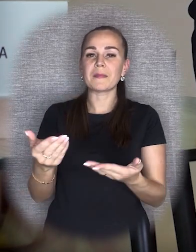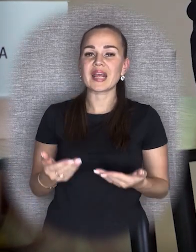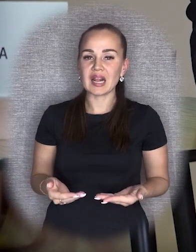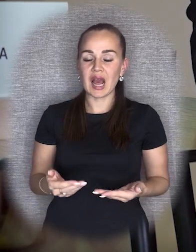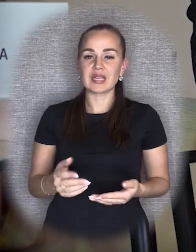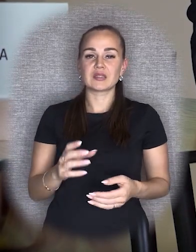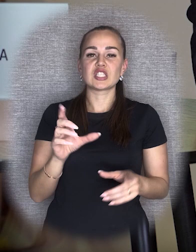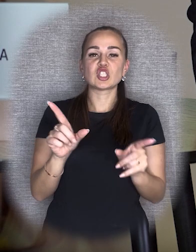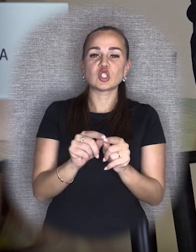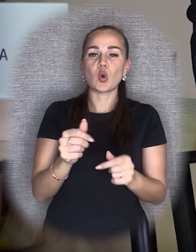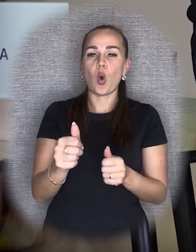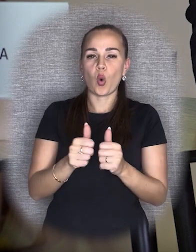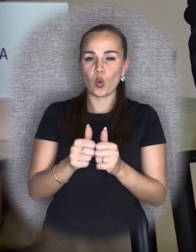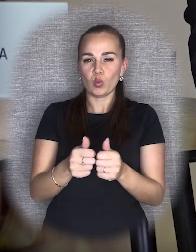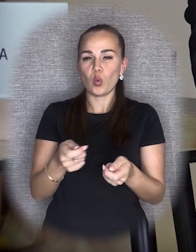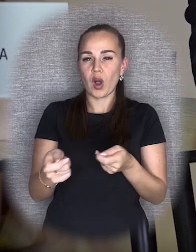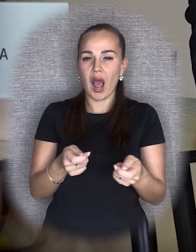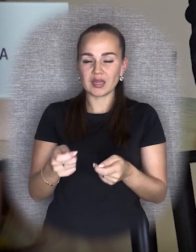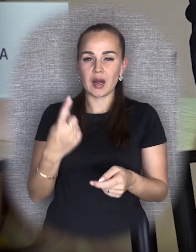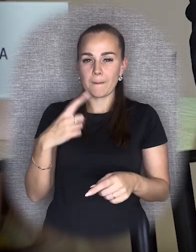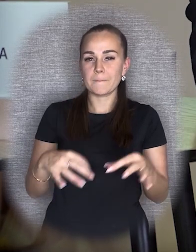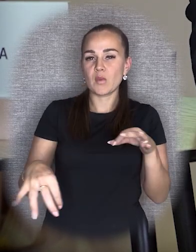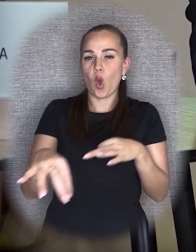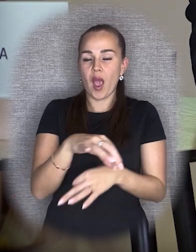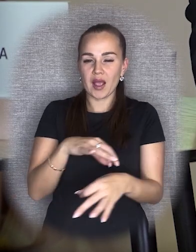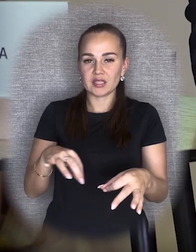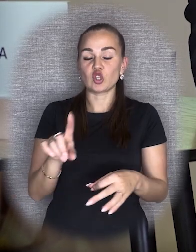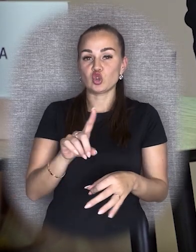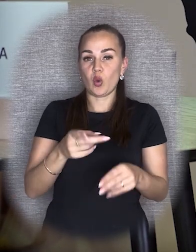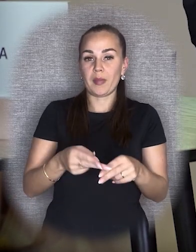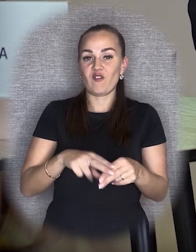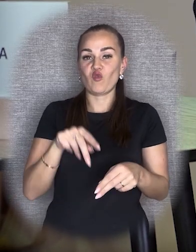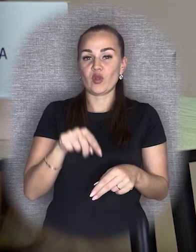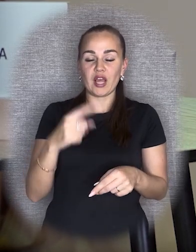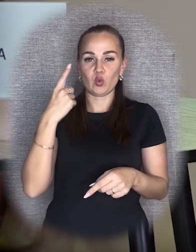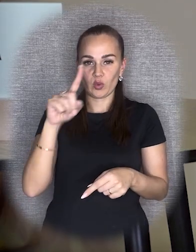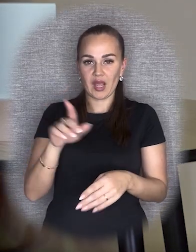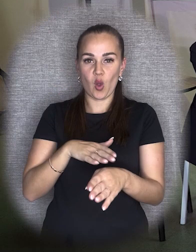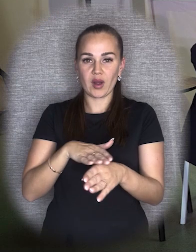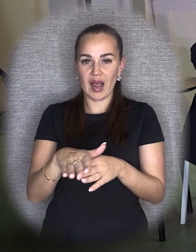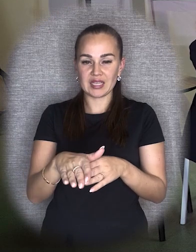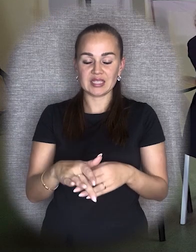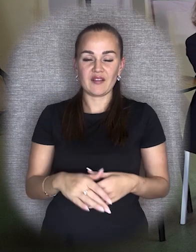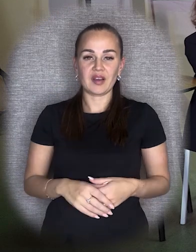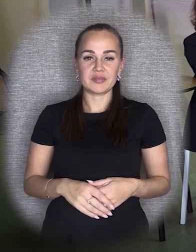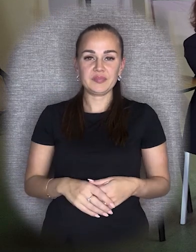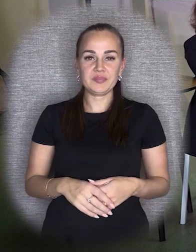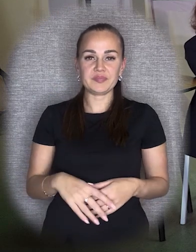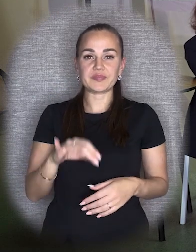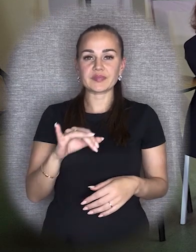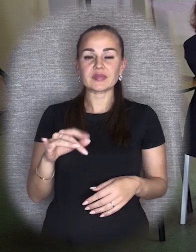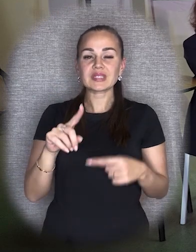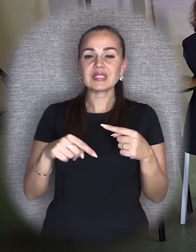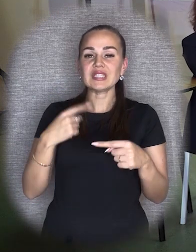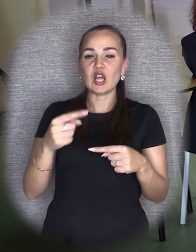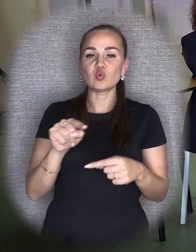пригласить со-куратором проекта для того, чтобы эту идею реализовать. Иннокентий, вы уже понимаете, что следующий мой